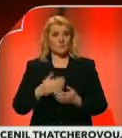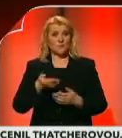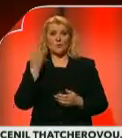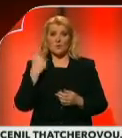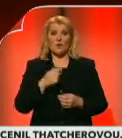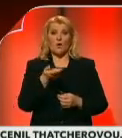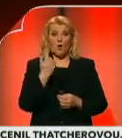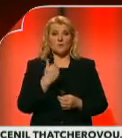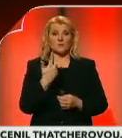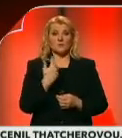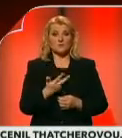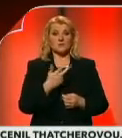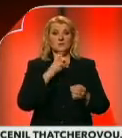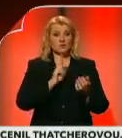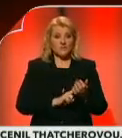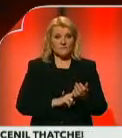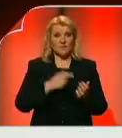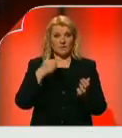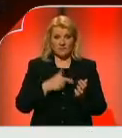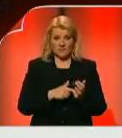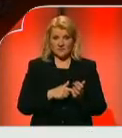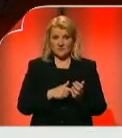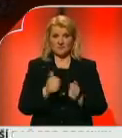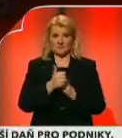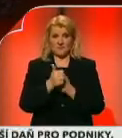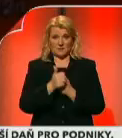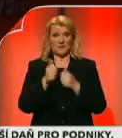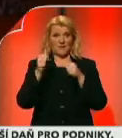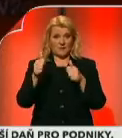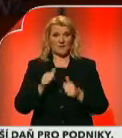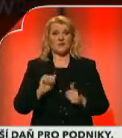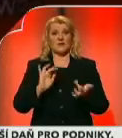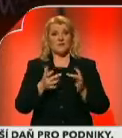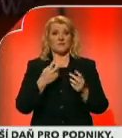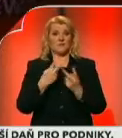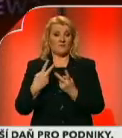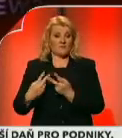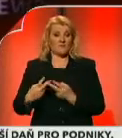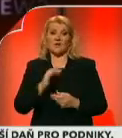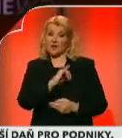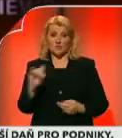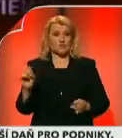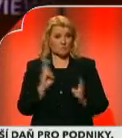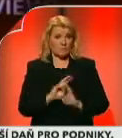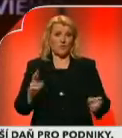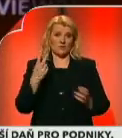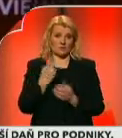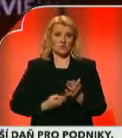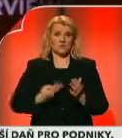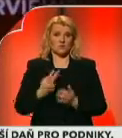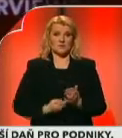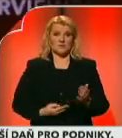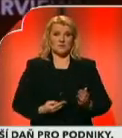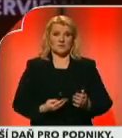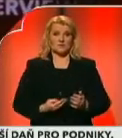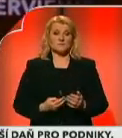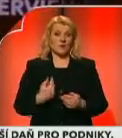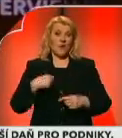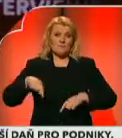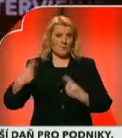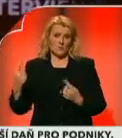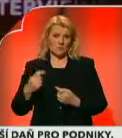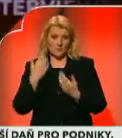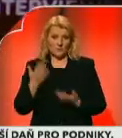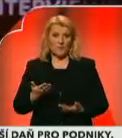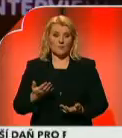visela od 30. června 2011 na webu. Všichni měli možnost se s ní seznámit. Ne, to o tom nakonec opravdu není pochyb. I Úřad